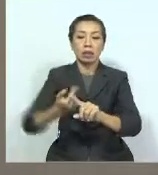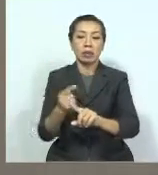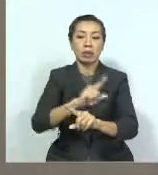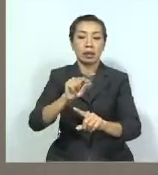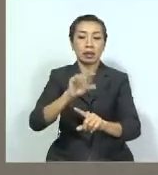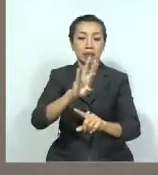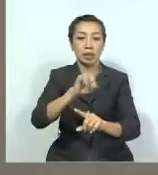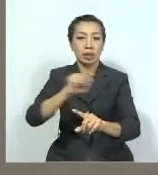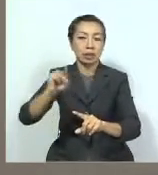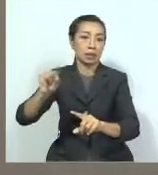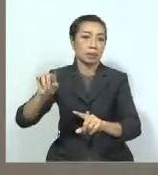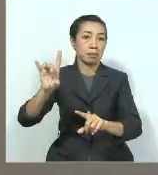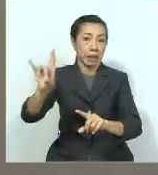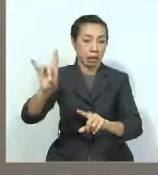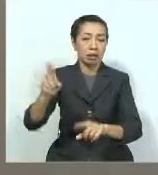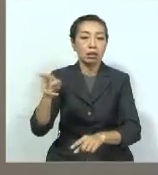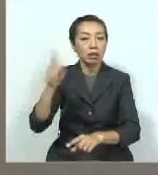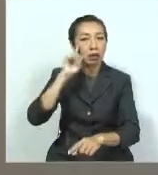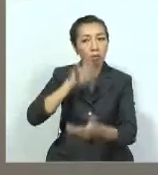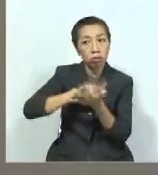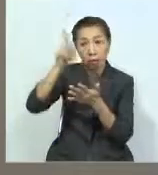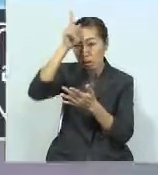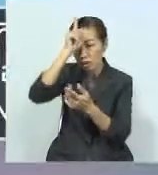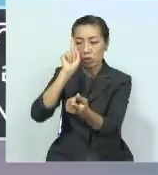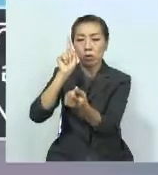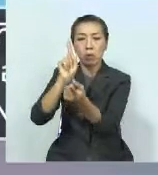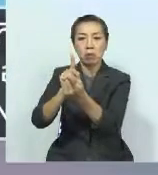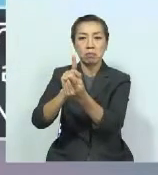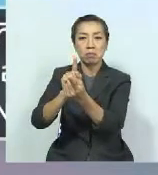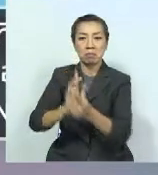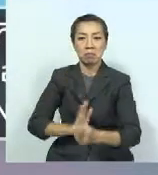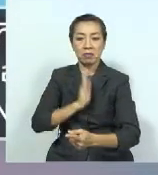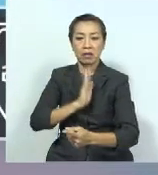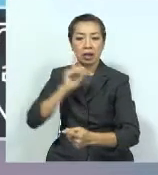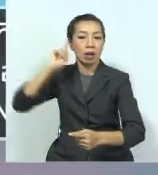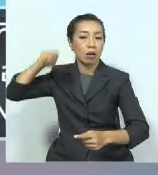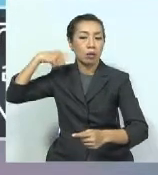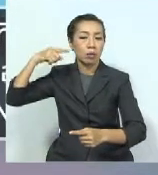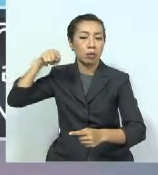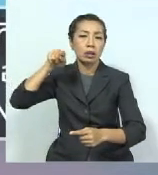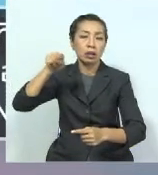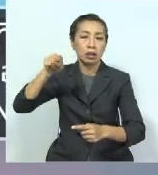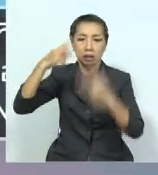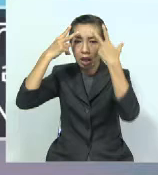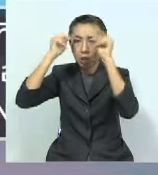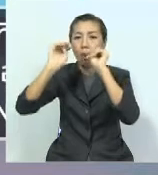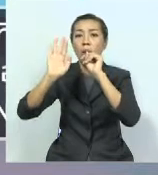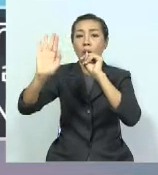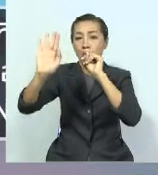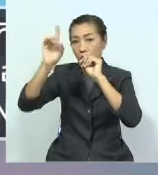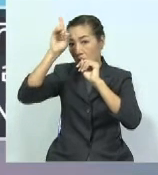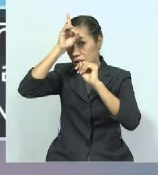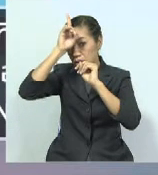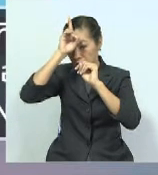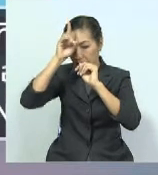ถึง28พฤศจิกายนนี้โดยจะพบปะหารืออย่างเป็นทางการกับนางอังเกลาเมเคิลนายกรัฐมนตรีสห